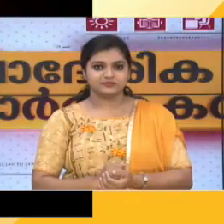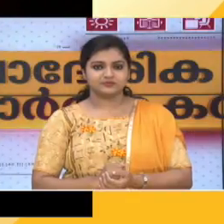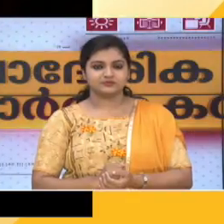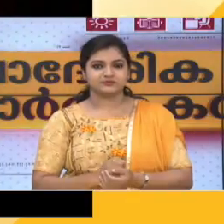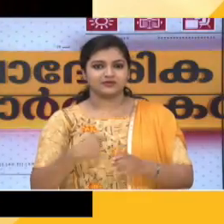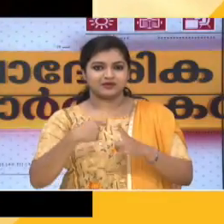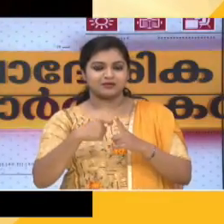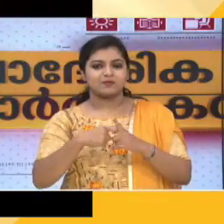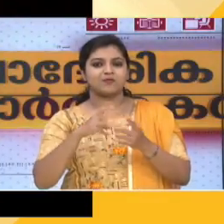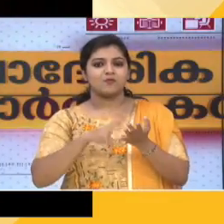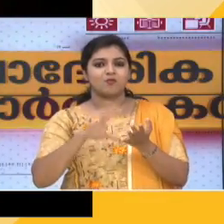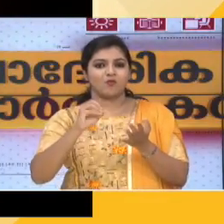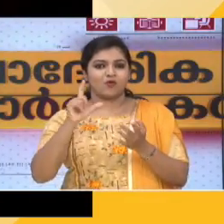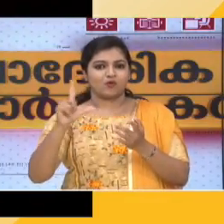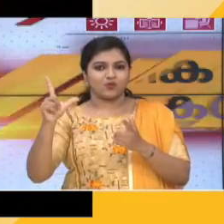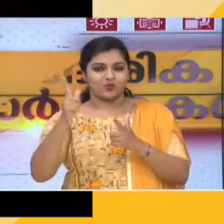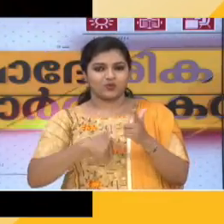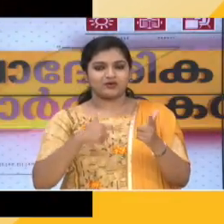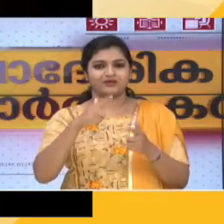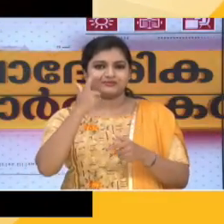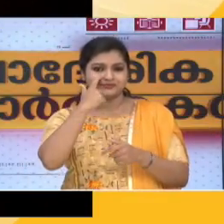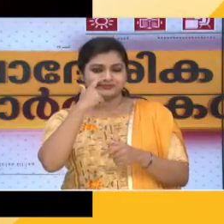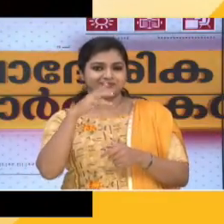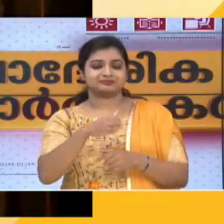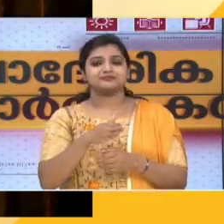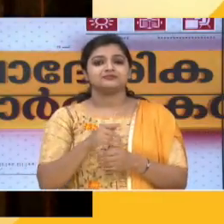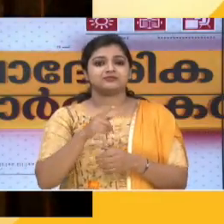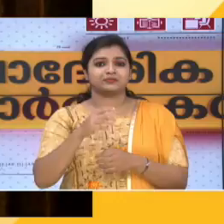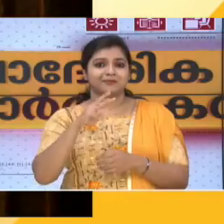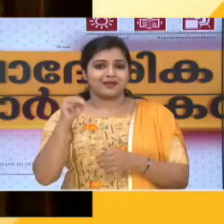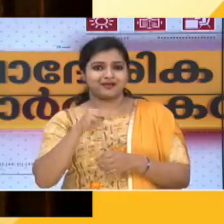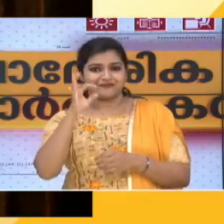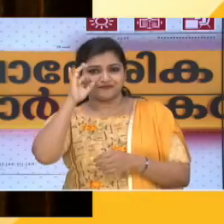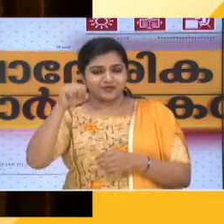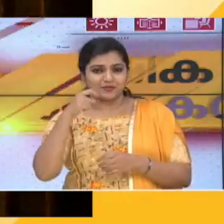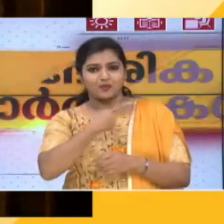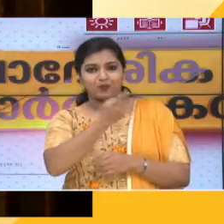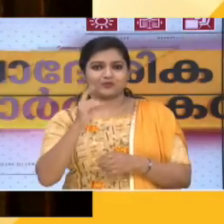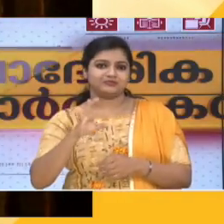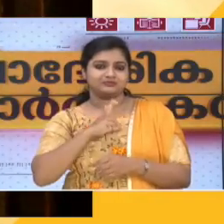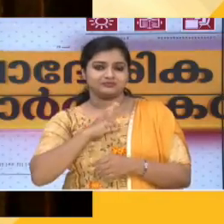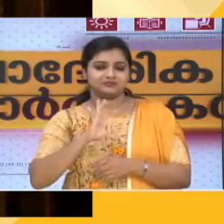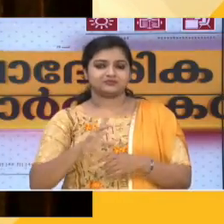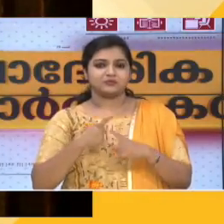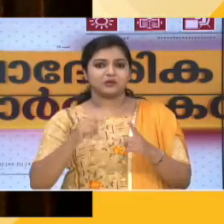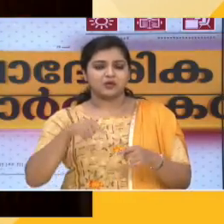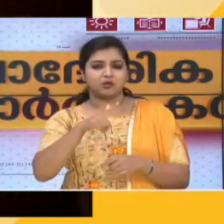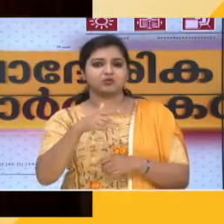കണ്ണമാലി മോളി എന്ന ചാളമേരി മലയാളികൾക്ക് ഏറെ പ്രിയങ്കരിയാണ്. എന്നാൽ മോളി ചേച്ചിയുടെ ജീവിതം ഇപ്പോൾ